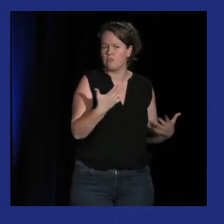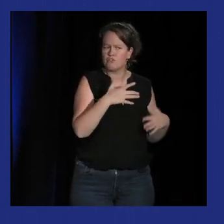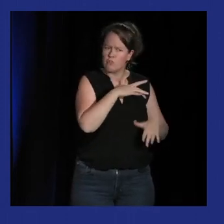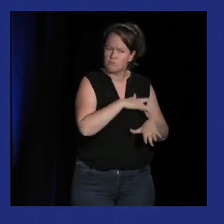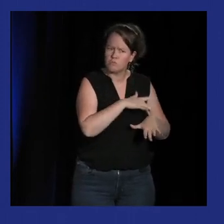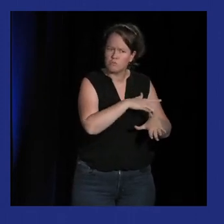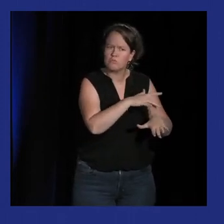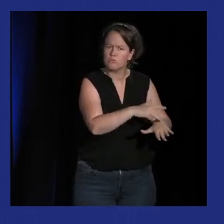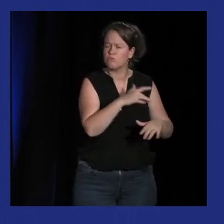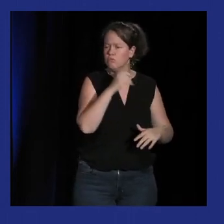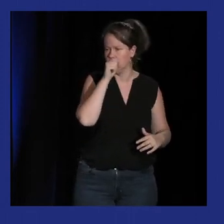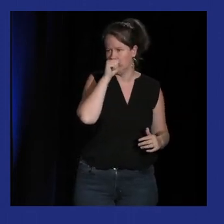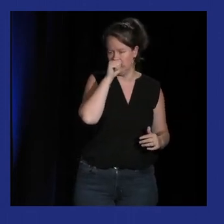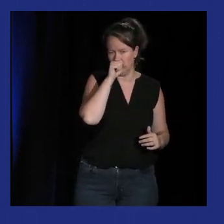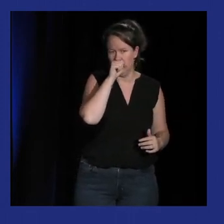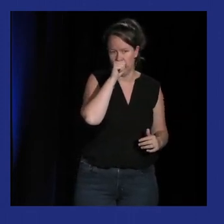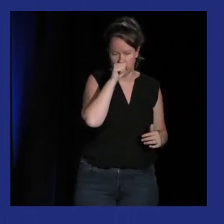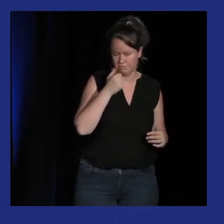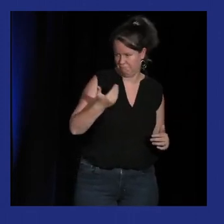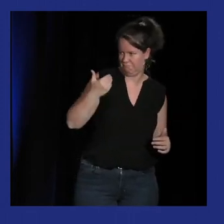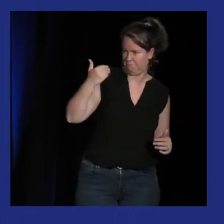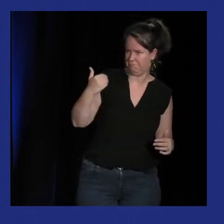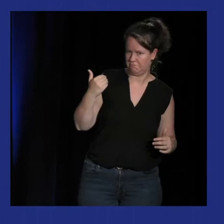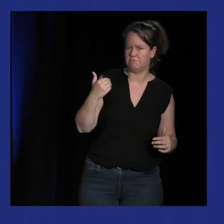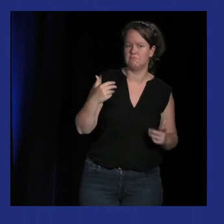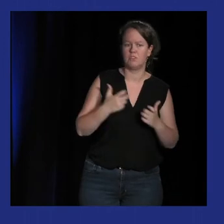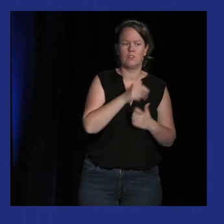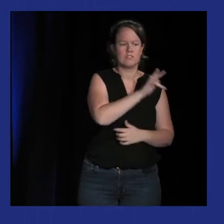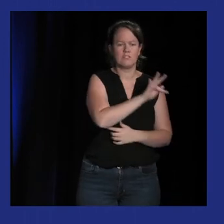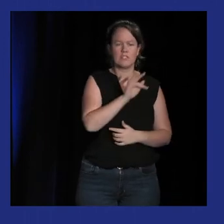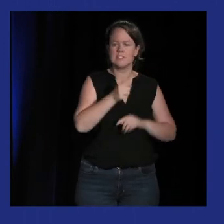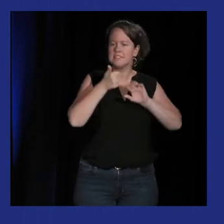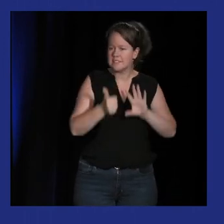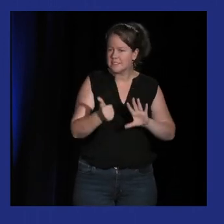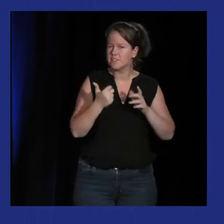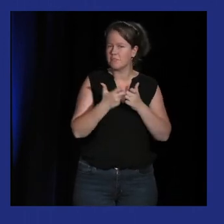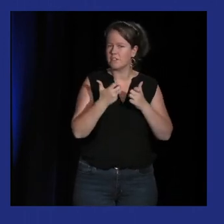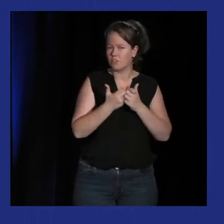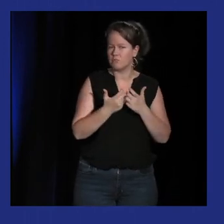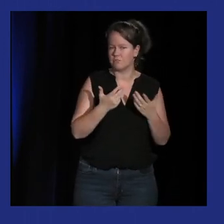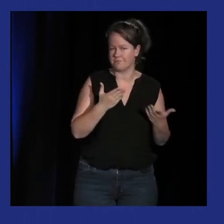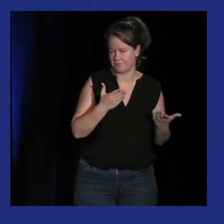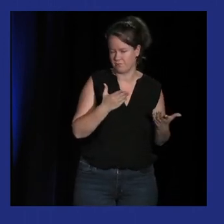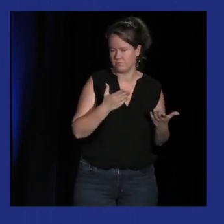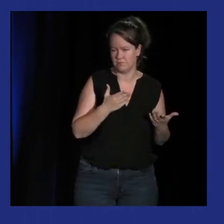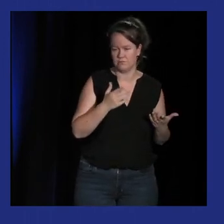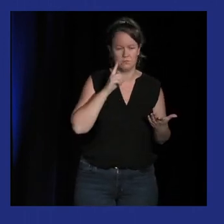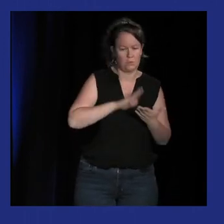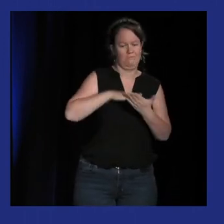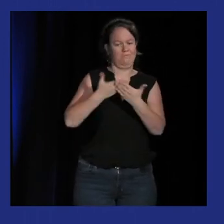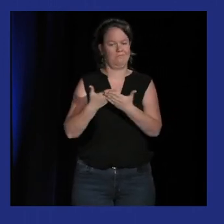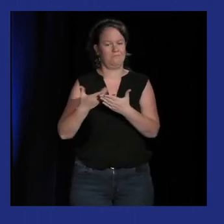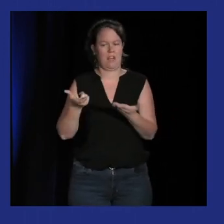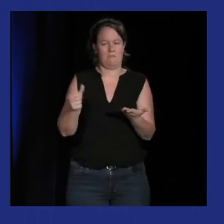mes prédécesseurs ont les inciter sur scène et notamment le Final Fantasy donc parlait Jérémie en album Le Grand Finalé qui